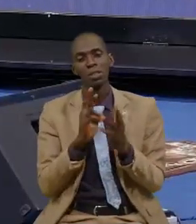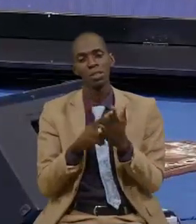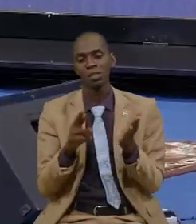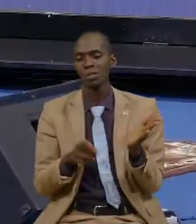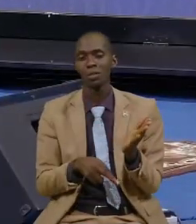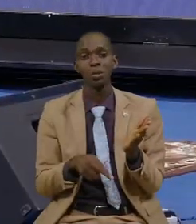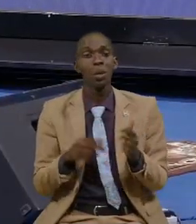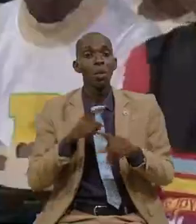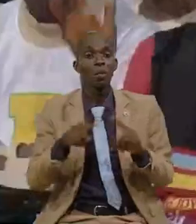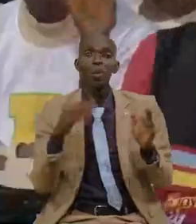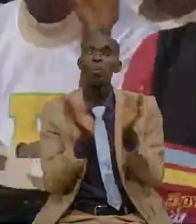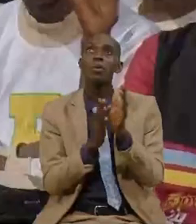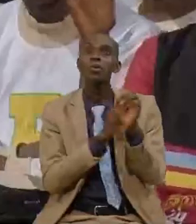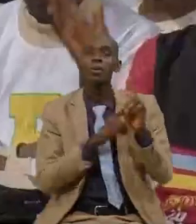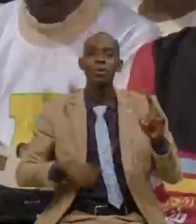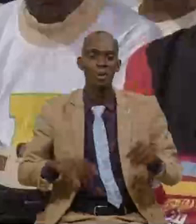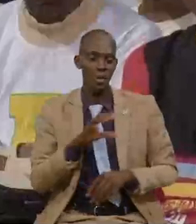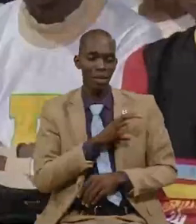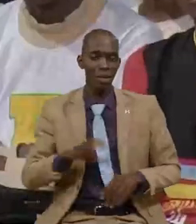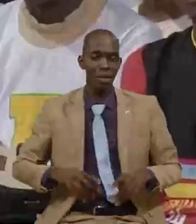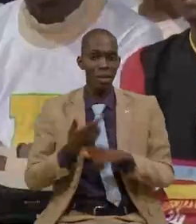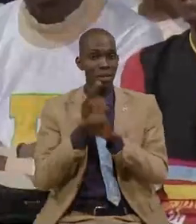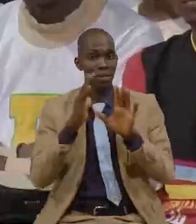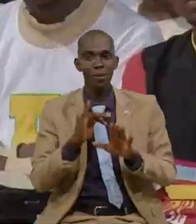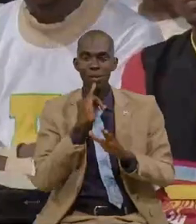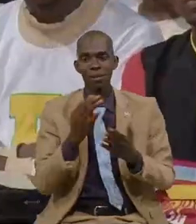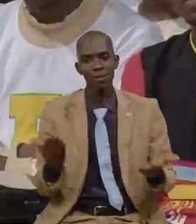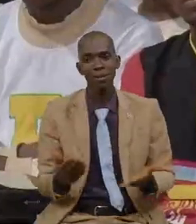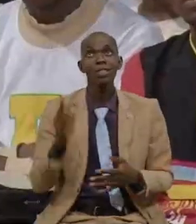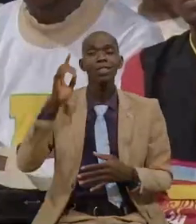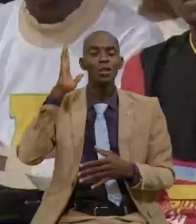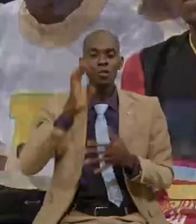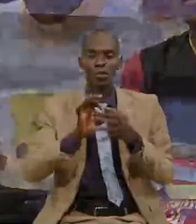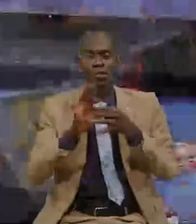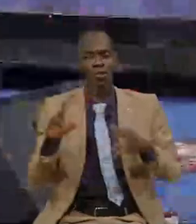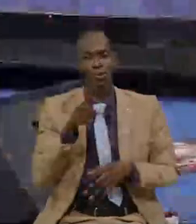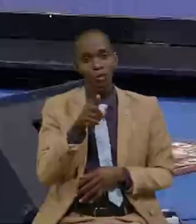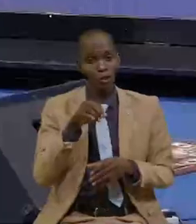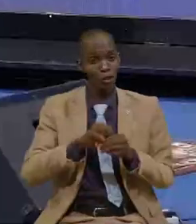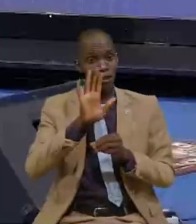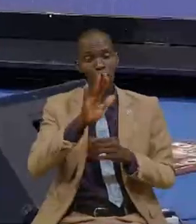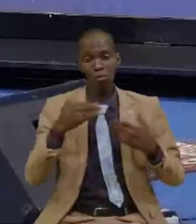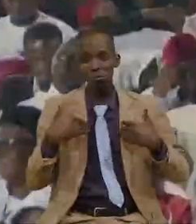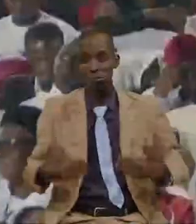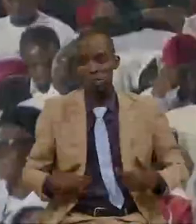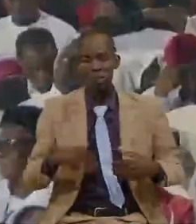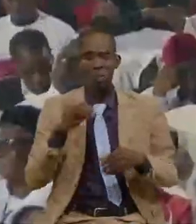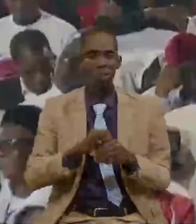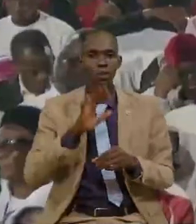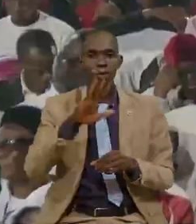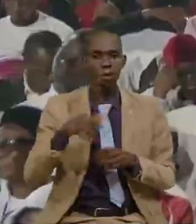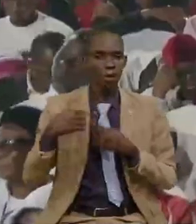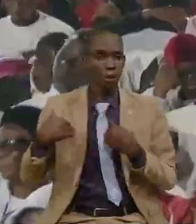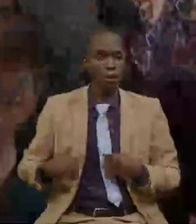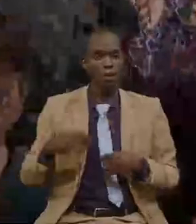Dieu, Christ, le libérateur, est ici ce soir. Et il vous libérera.